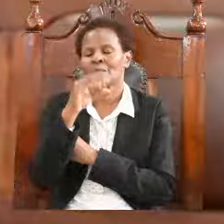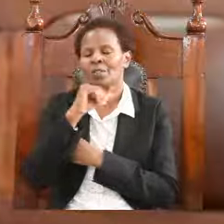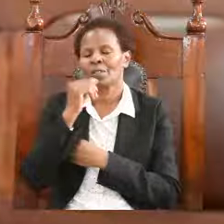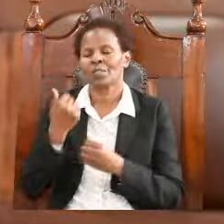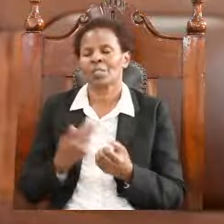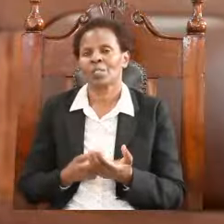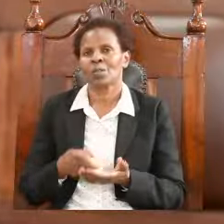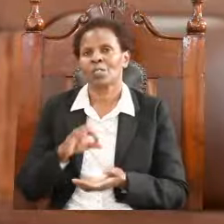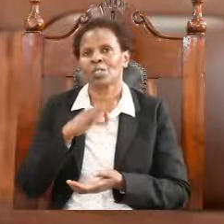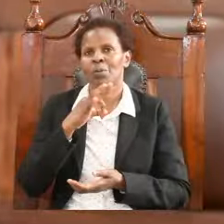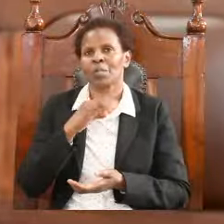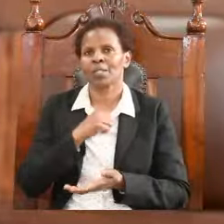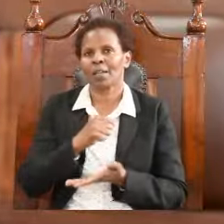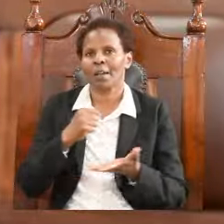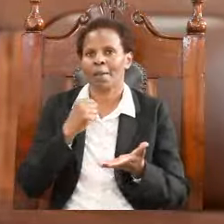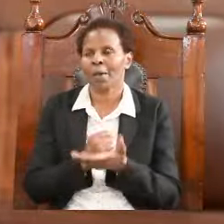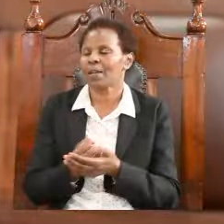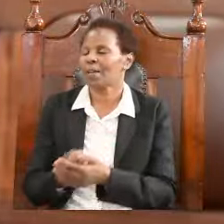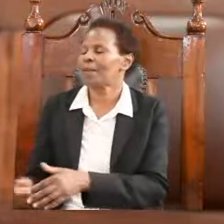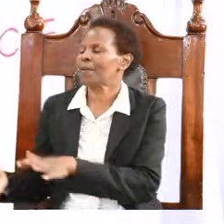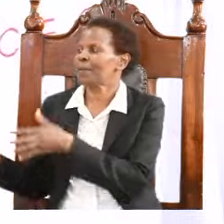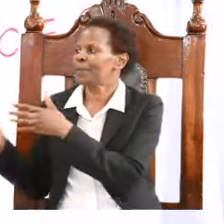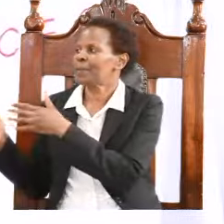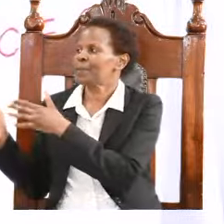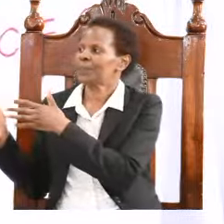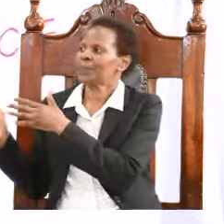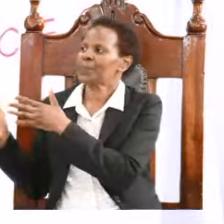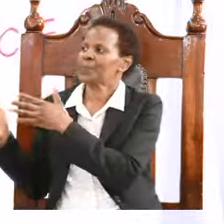roho mutheru amen